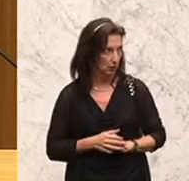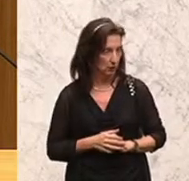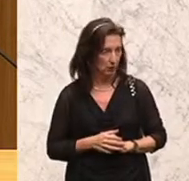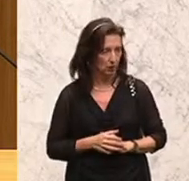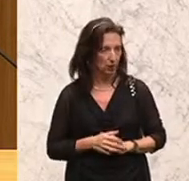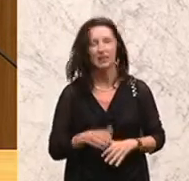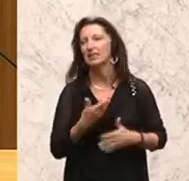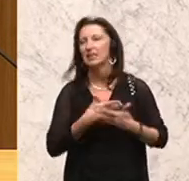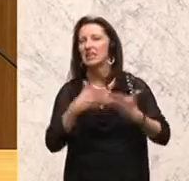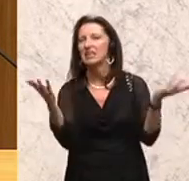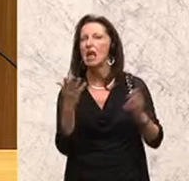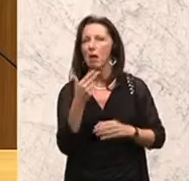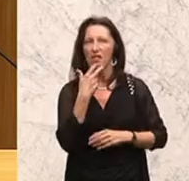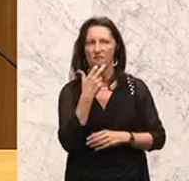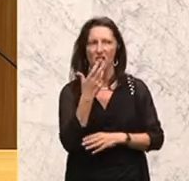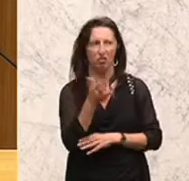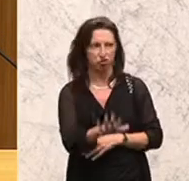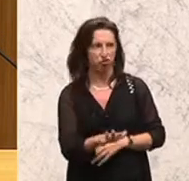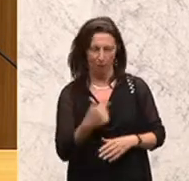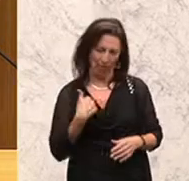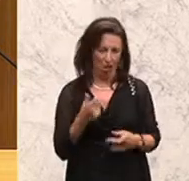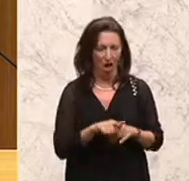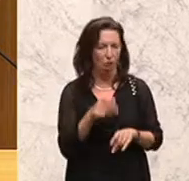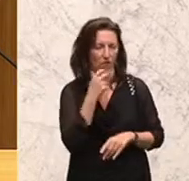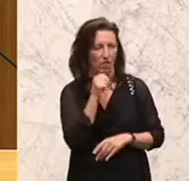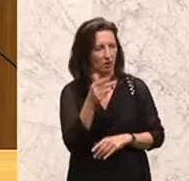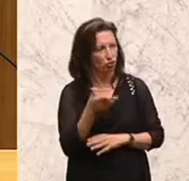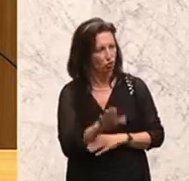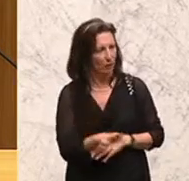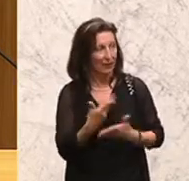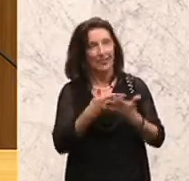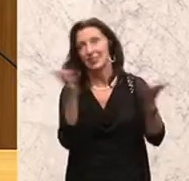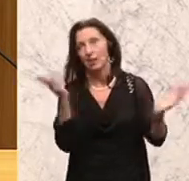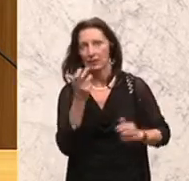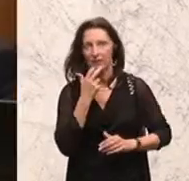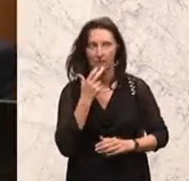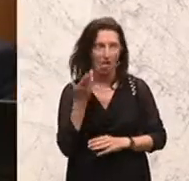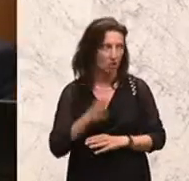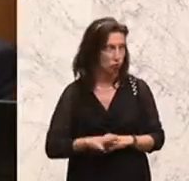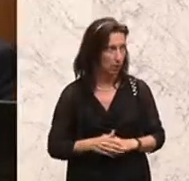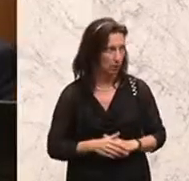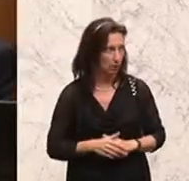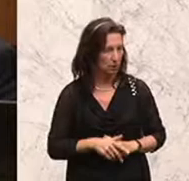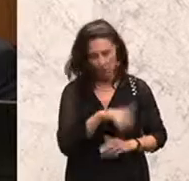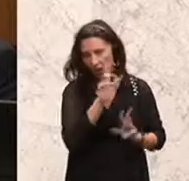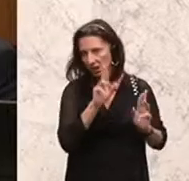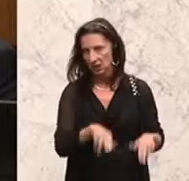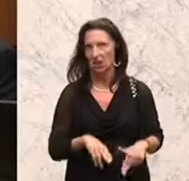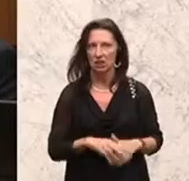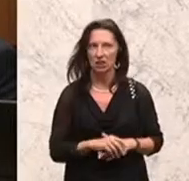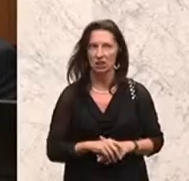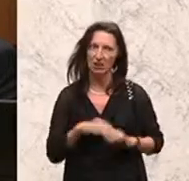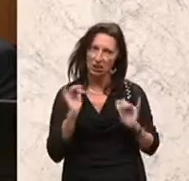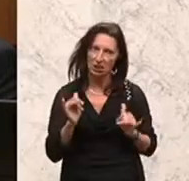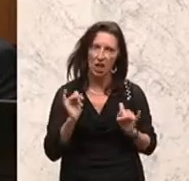Niemand will sterben. Ich will auch nicht sterben. Also das ist, niemand will sterben. Ich gebe Ihnen völlig recht. Ich will